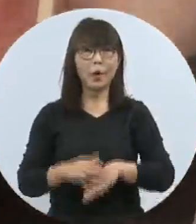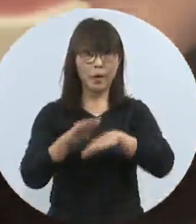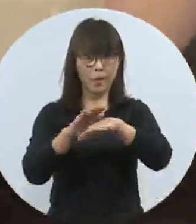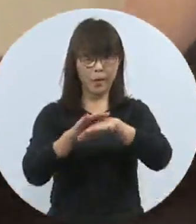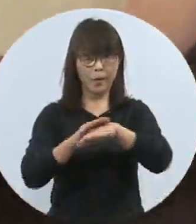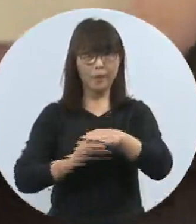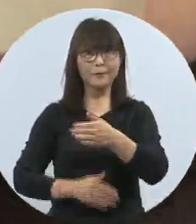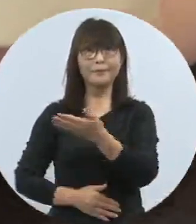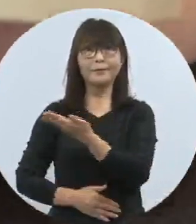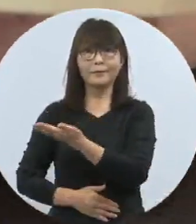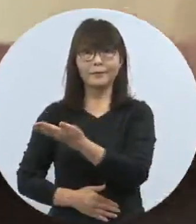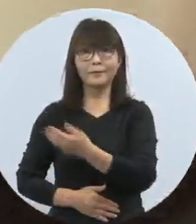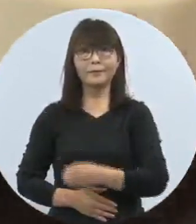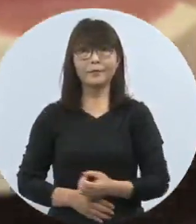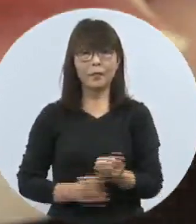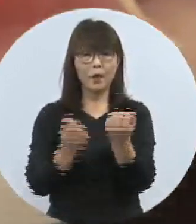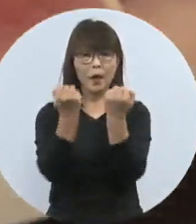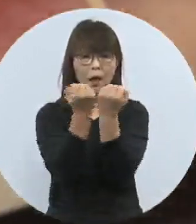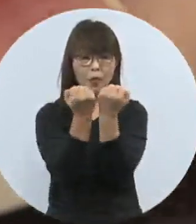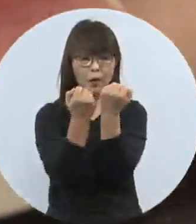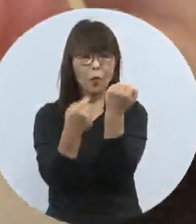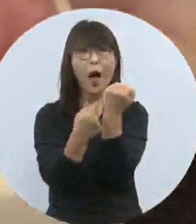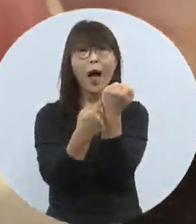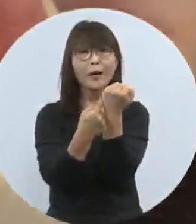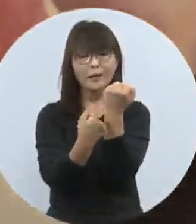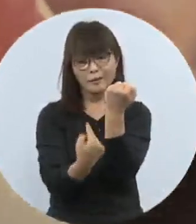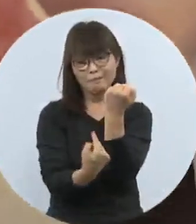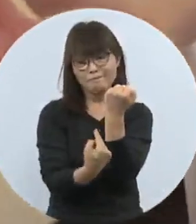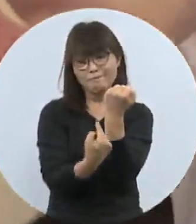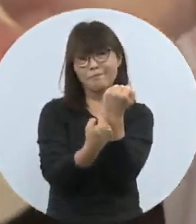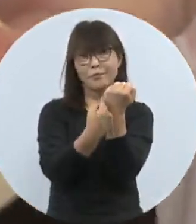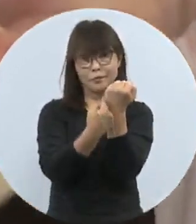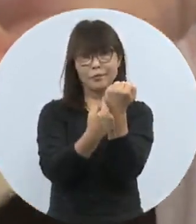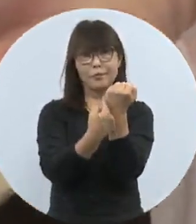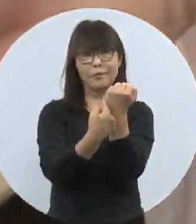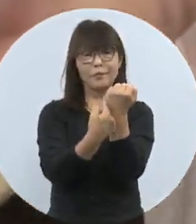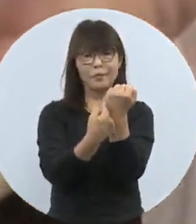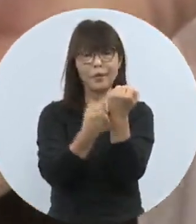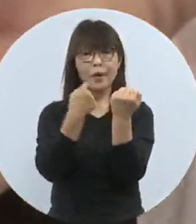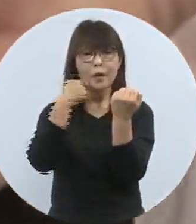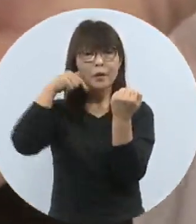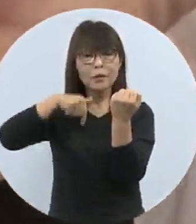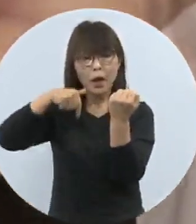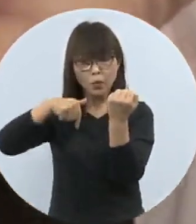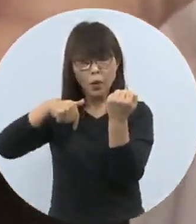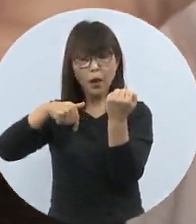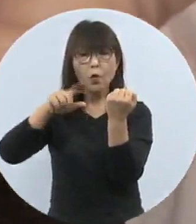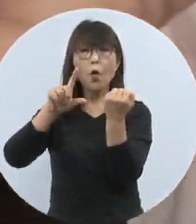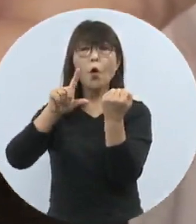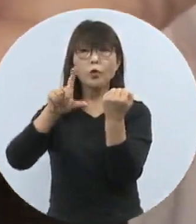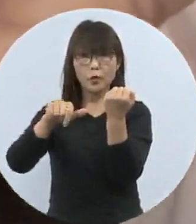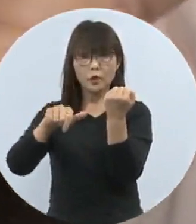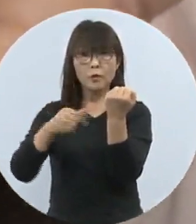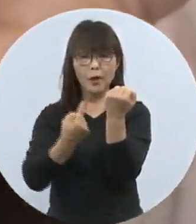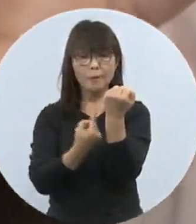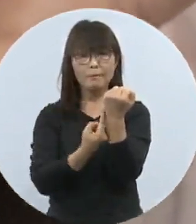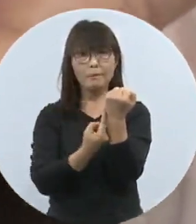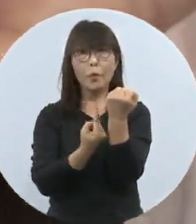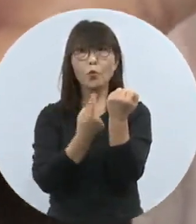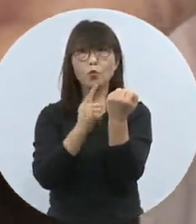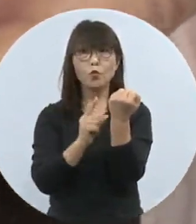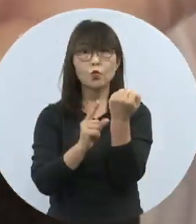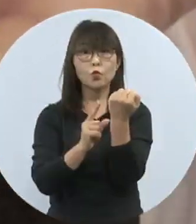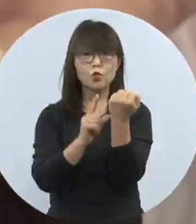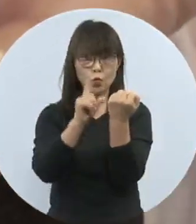、この歯と歯の間に入れていただいて、下の歯をやるときは少しこ